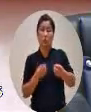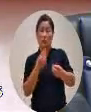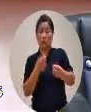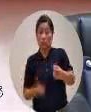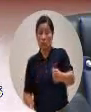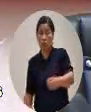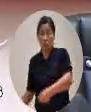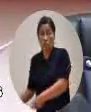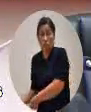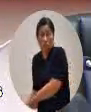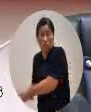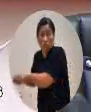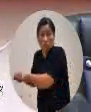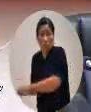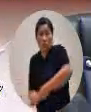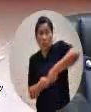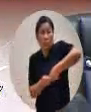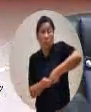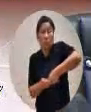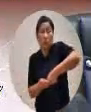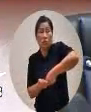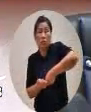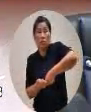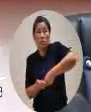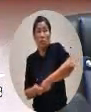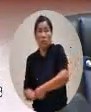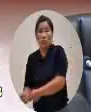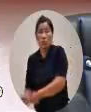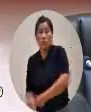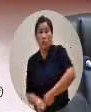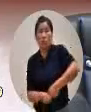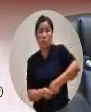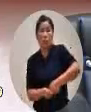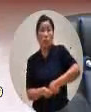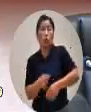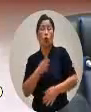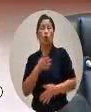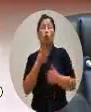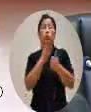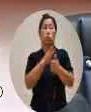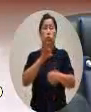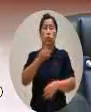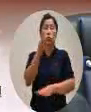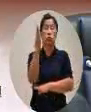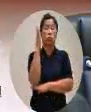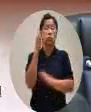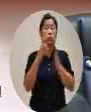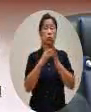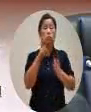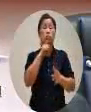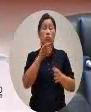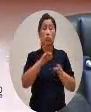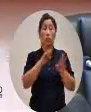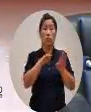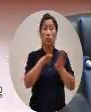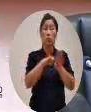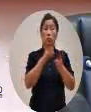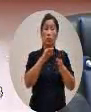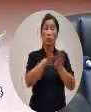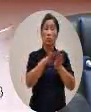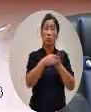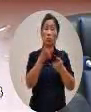高豪球場我問財政局局長這部分是你們受組的